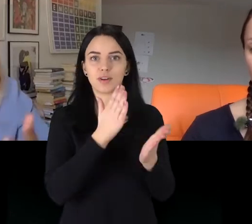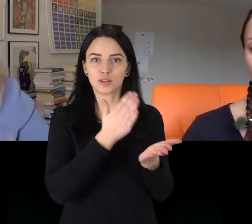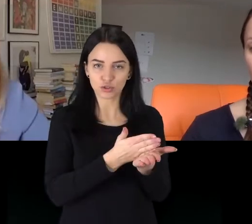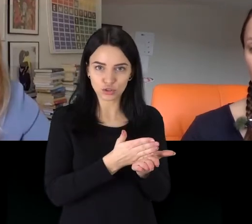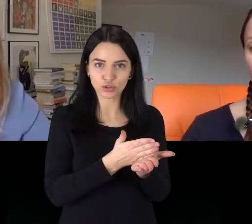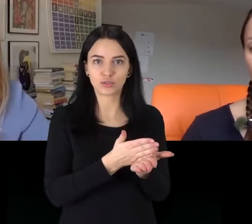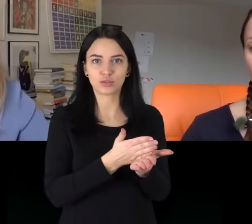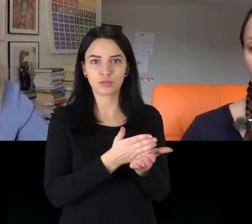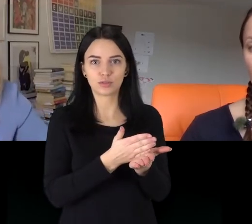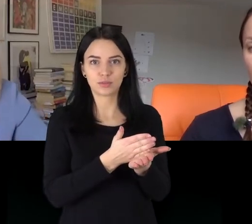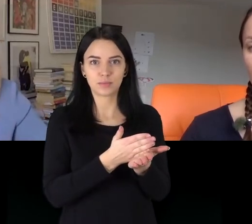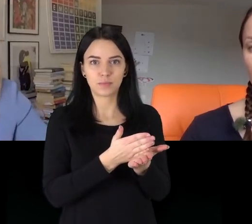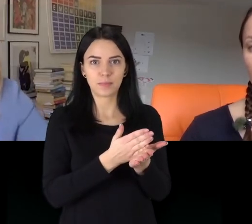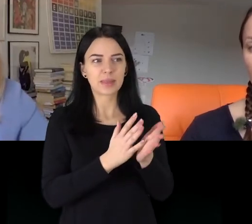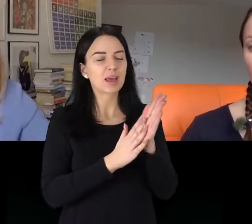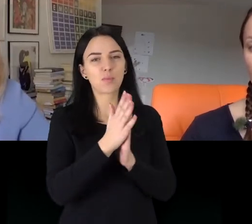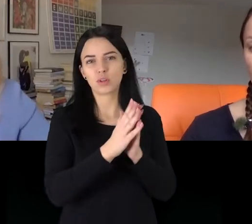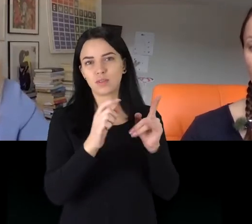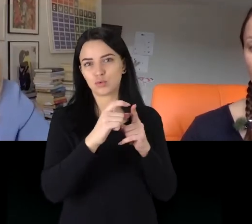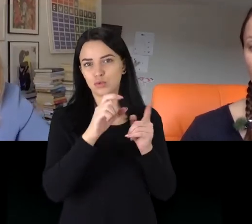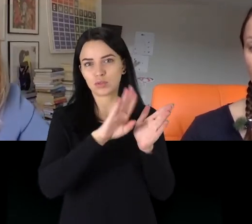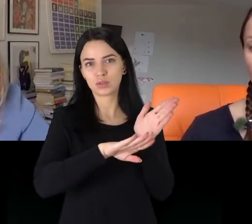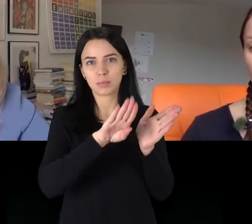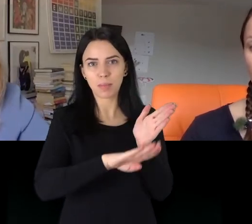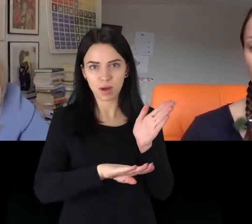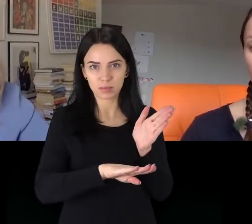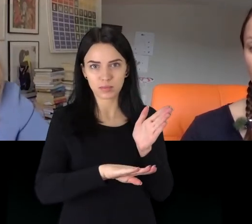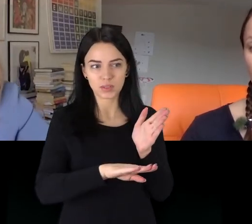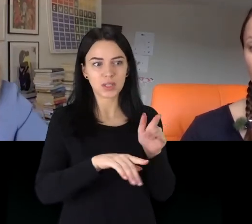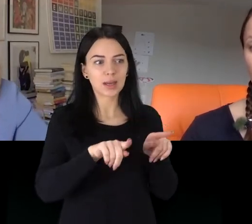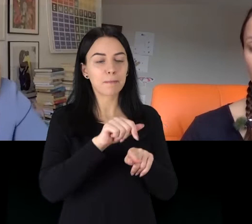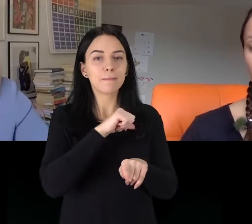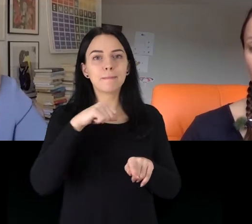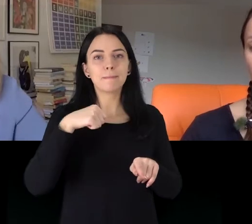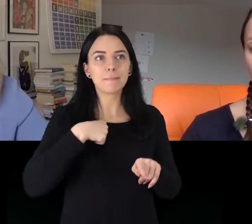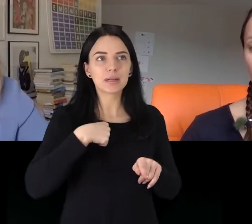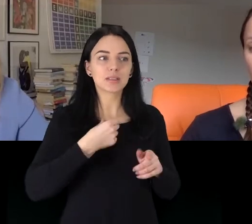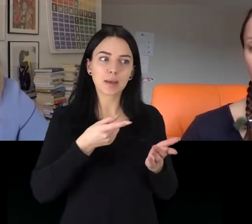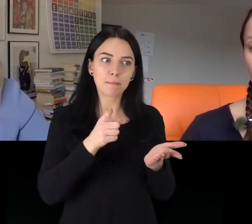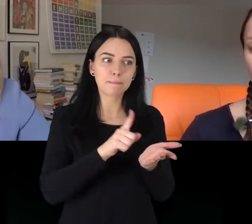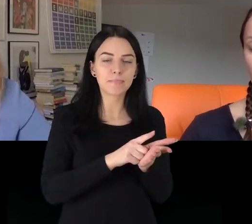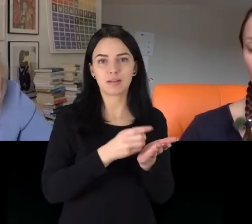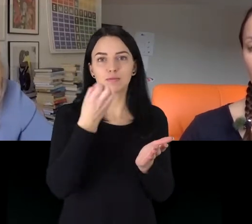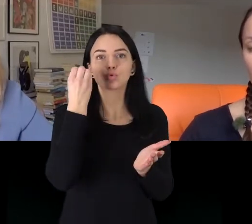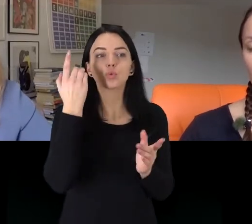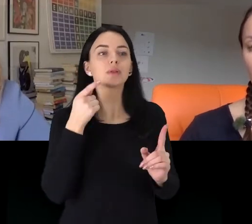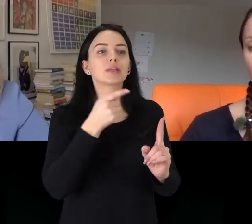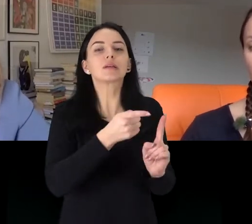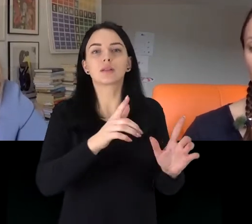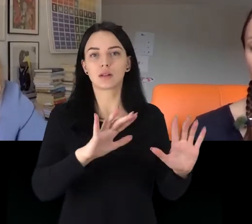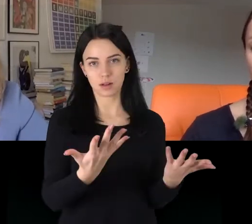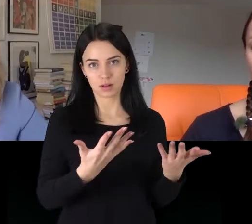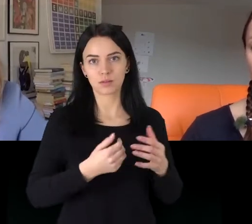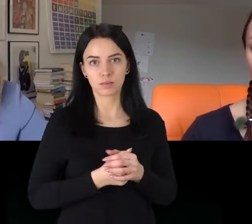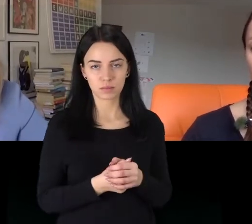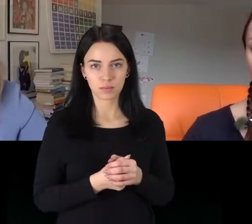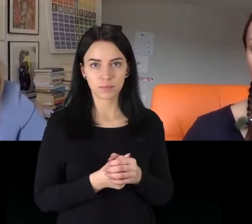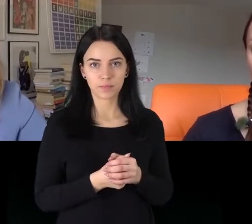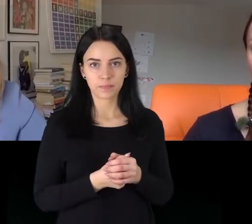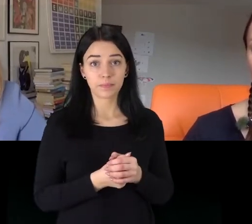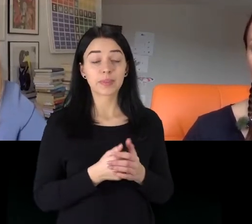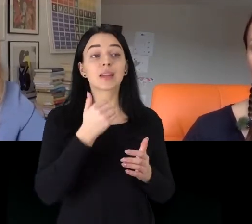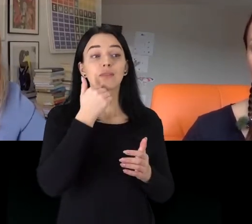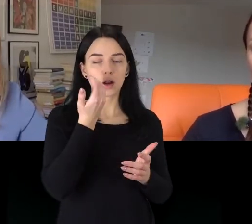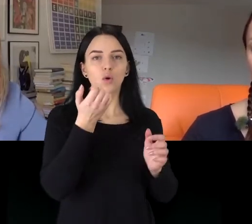Kas motivacija yra labai paprastas žodis, tai yra toks suvoktas tikslas, ar ne, kad aš suvokiu, ko aš siekiu ir tada jisai jau